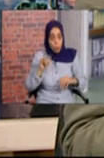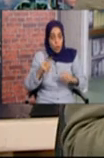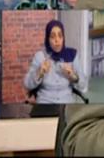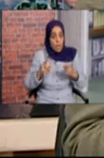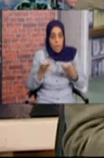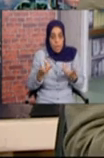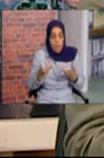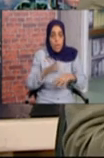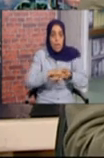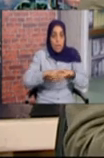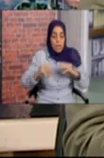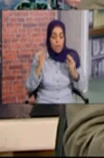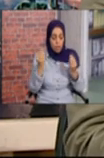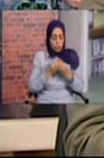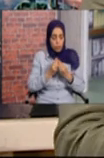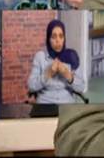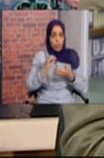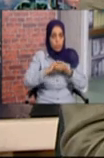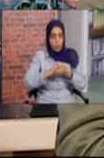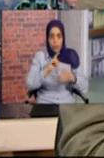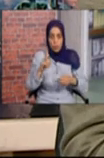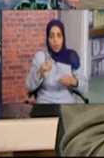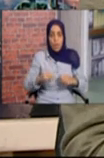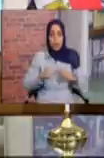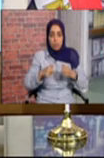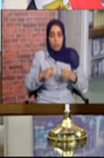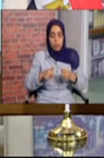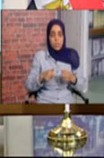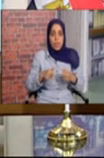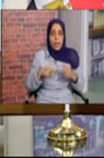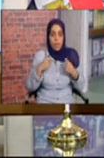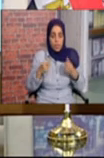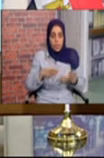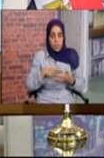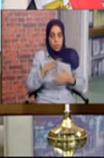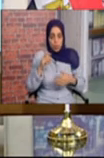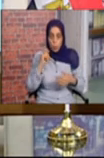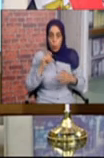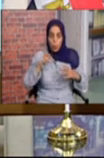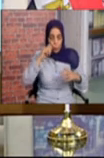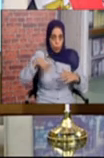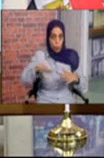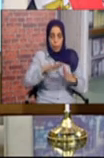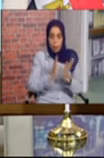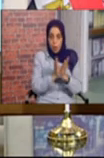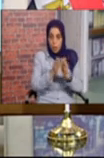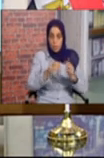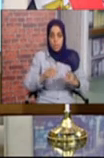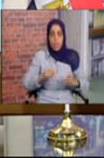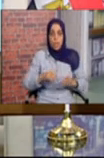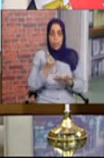حقوق الإنسان نتفق عليها أولا تمام، يعني هي حضرتك سلوكيات مجتمع، حضرتك دخلت ابنك في